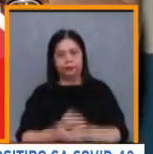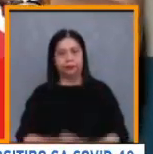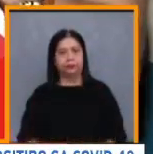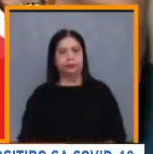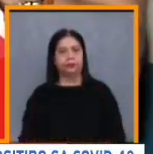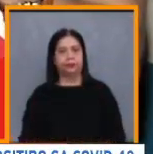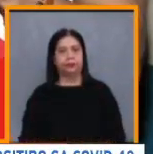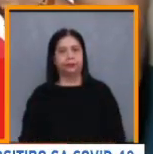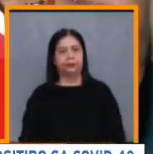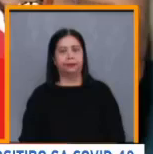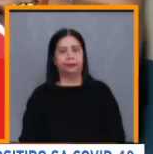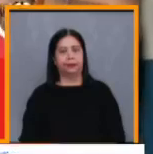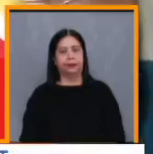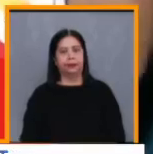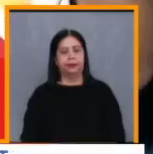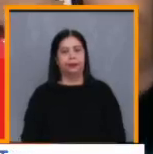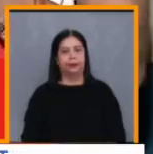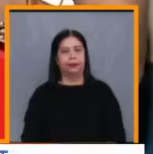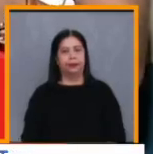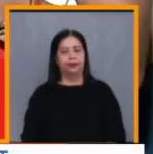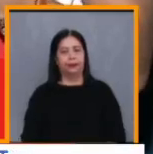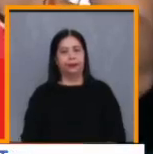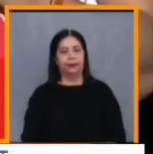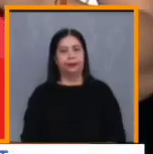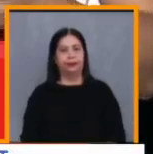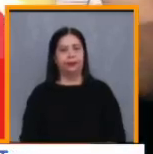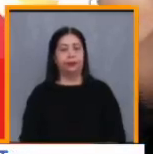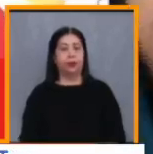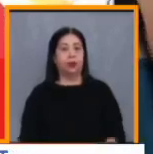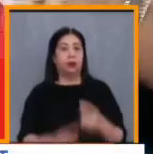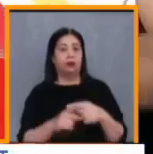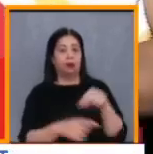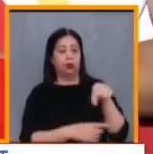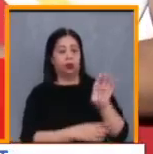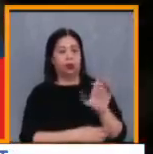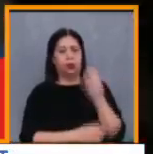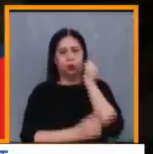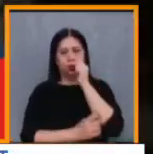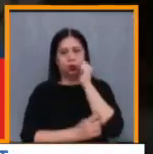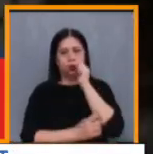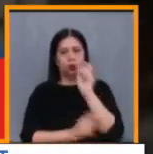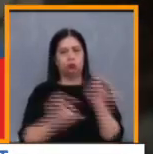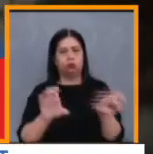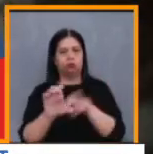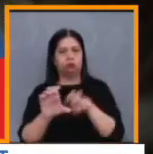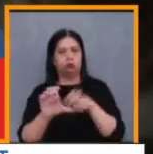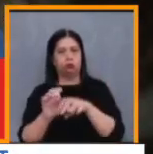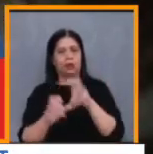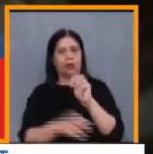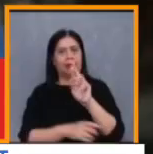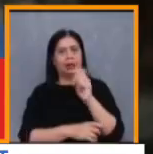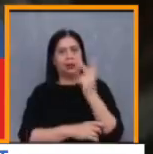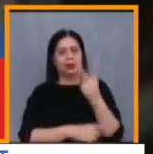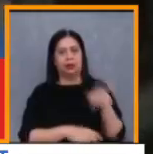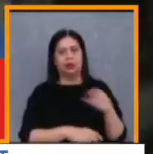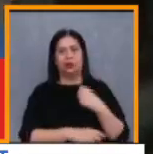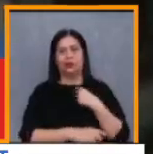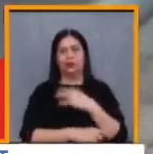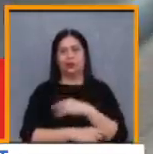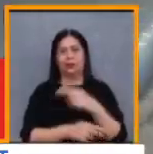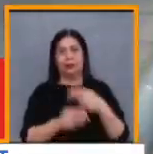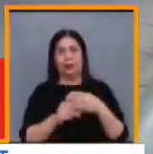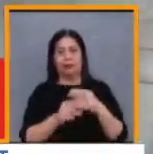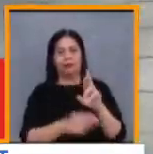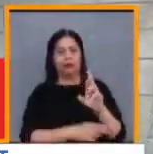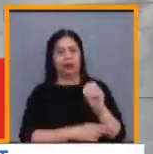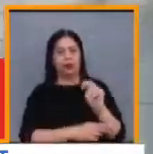Araw-araw kayo. Mula Quezon City, araw-araw sumasakay sa MRT3 ang maintenance staff na si Ronel, papasok sa trabaho sa